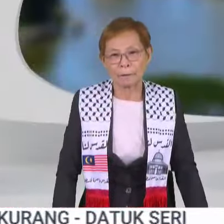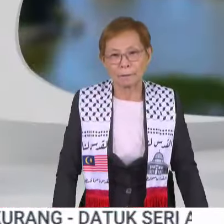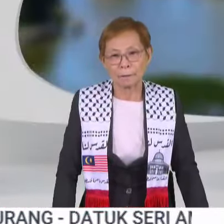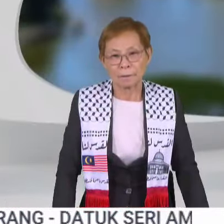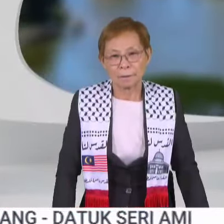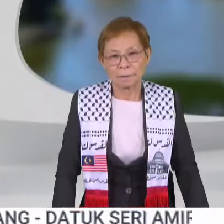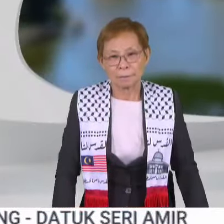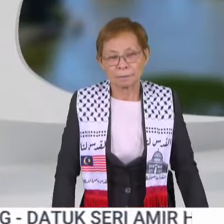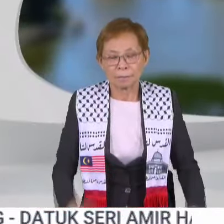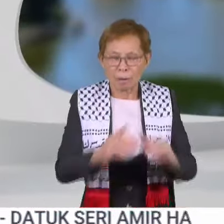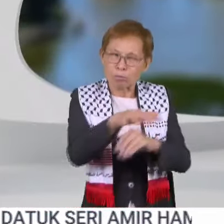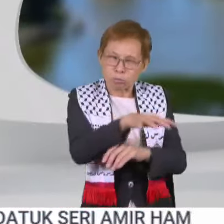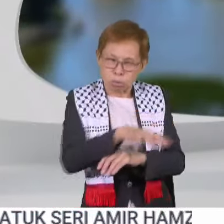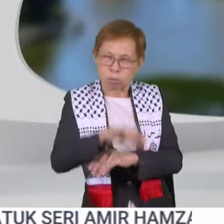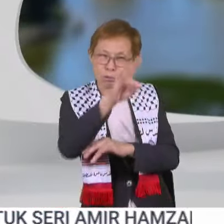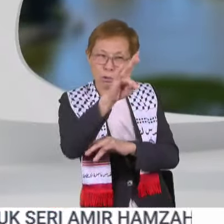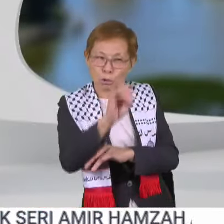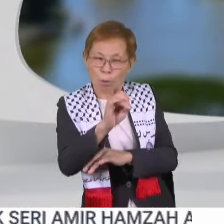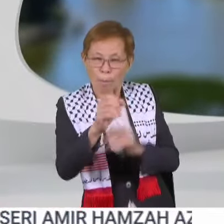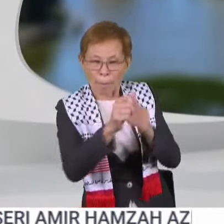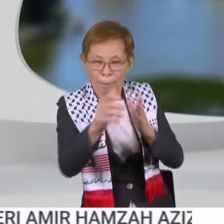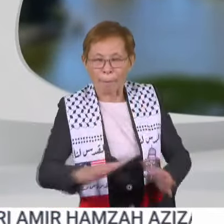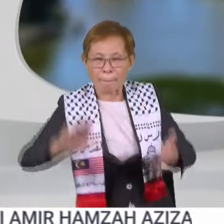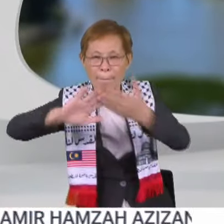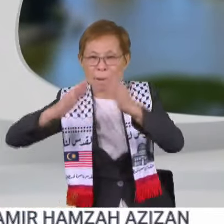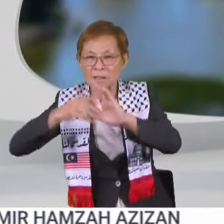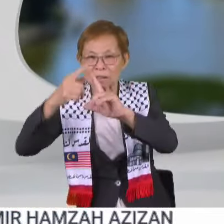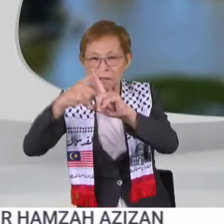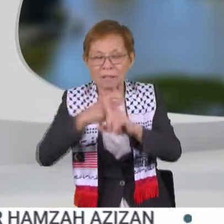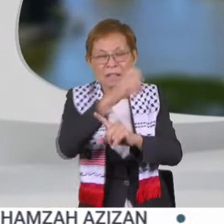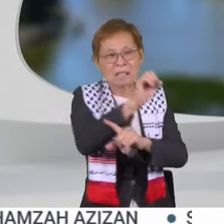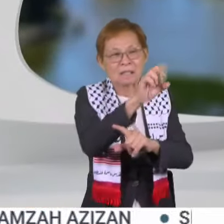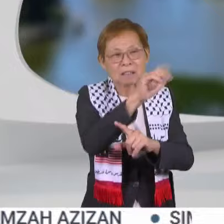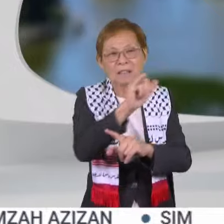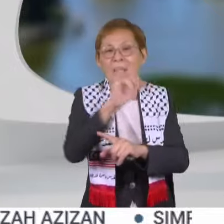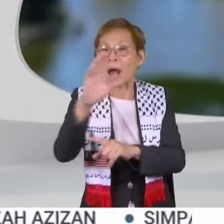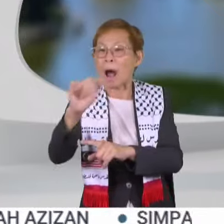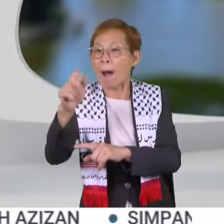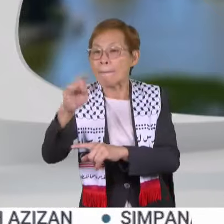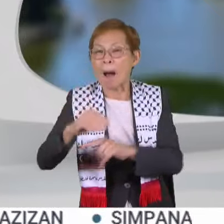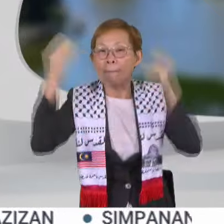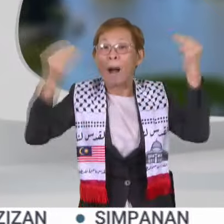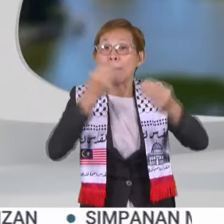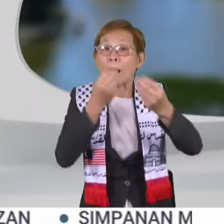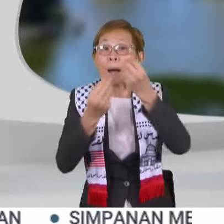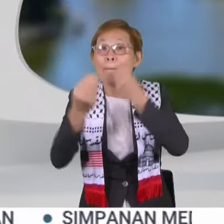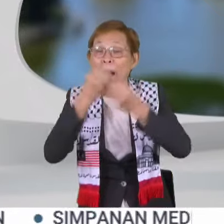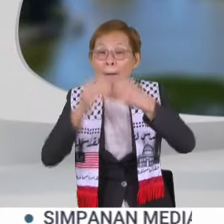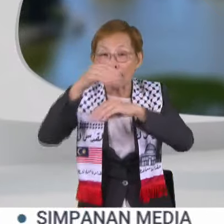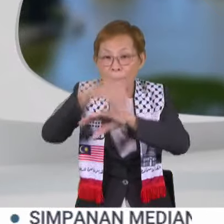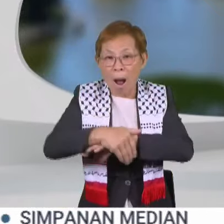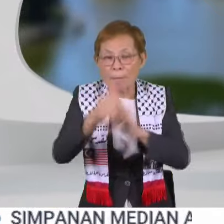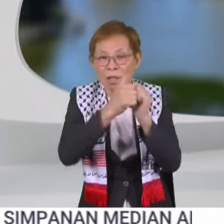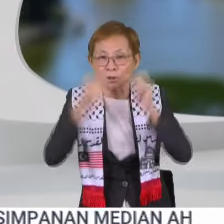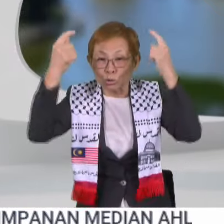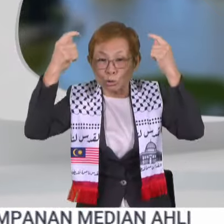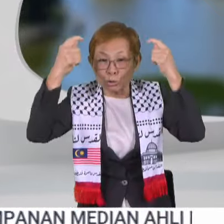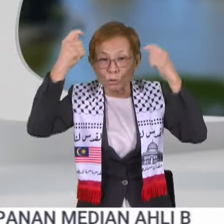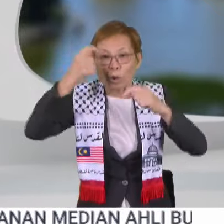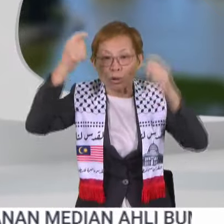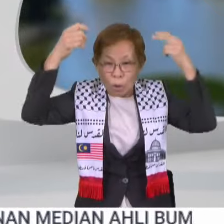Bumiputera lebih kurang 70 pemimpin masyarakat dari seri aman menghadiri Majlis makan malam bersama Tuan yang terutama negeri